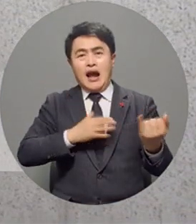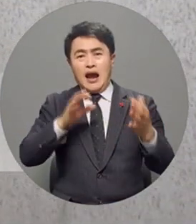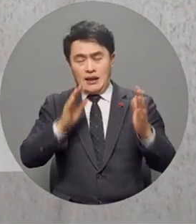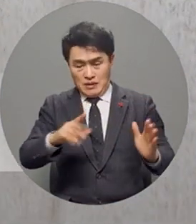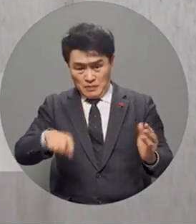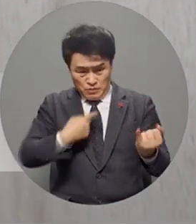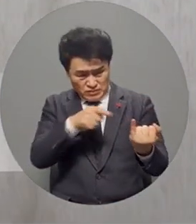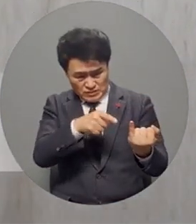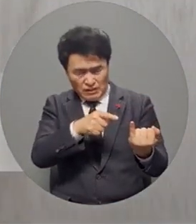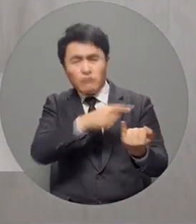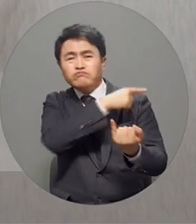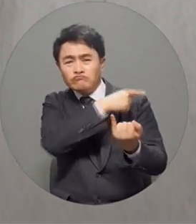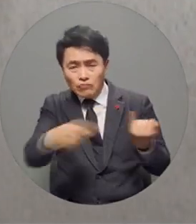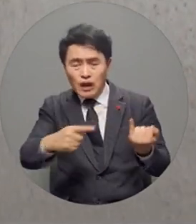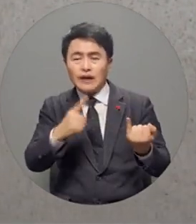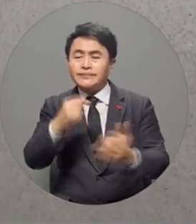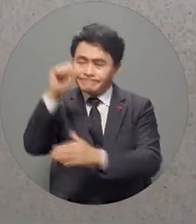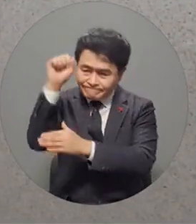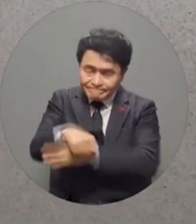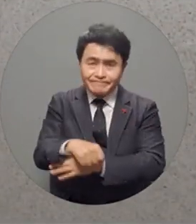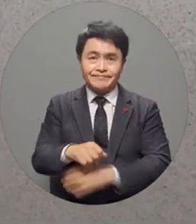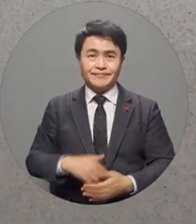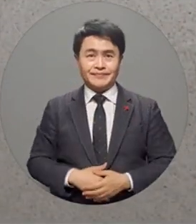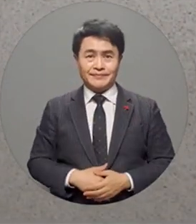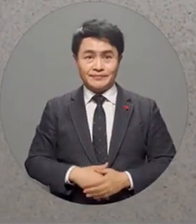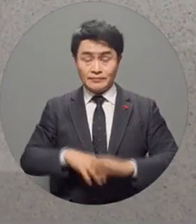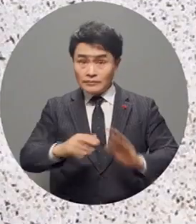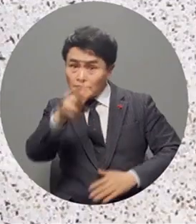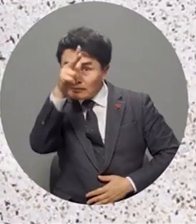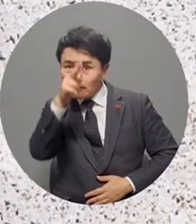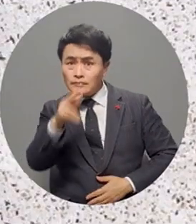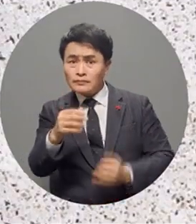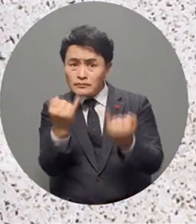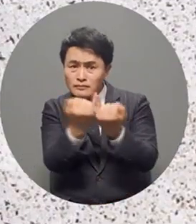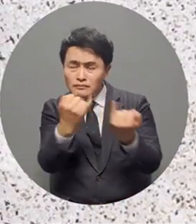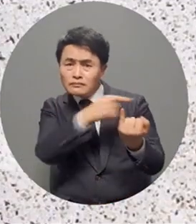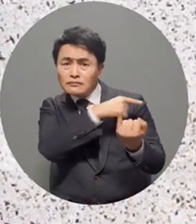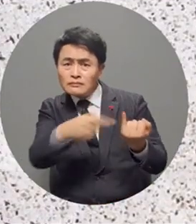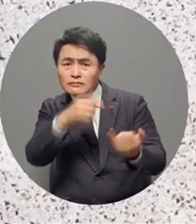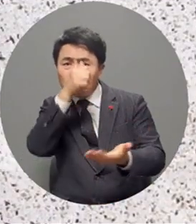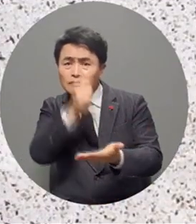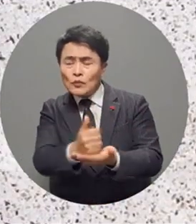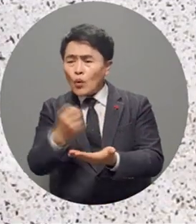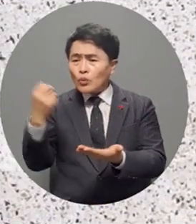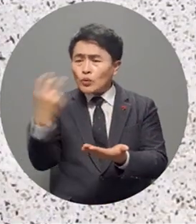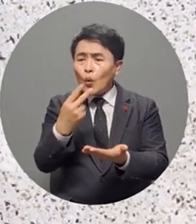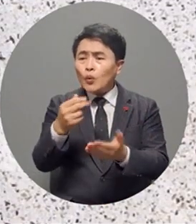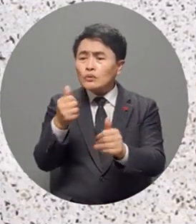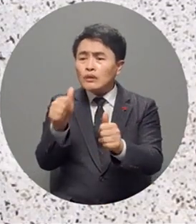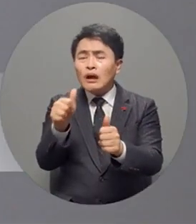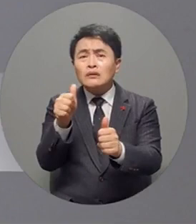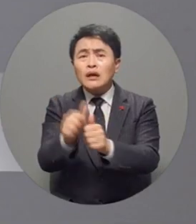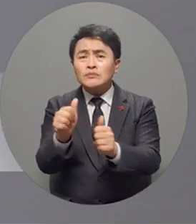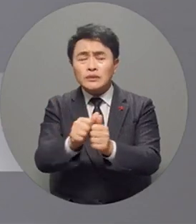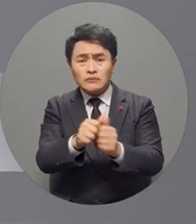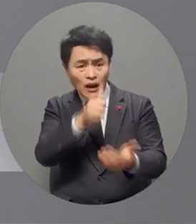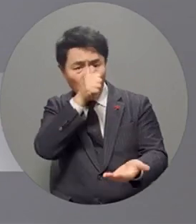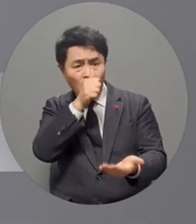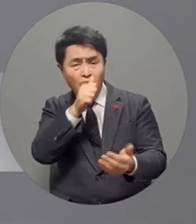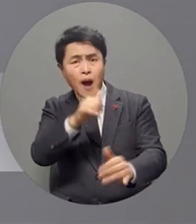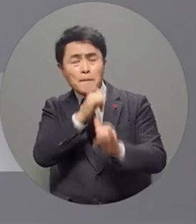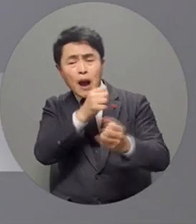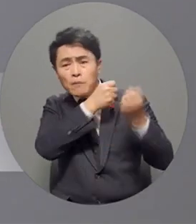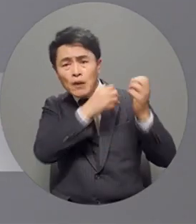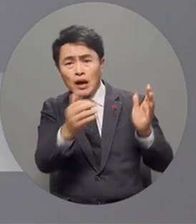자신이 여성을 살해했다고 인정했습니다. 경찰은 여성을 살인한 혐의와 또 다른 남성의 자살 방조 혐의로